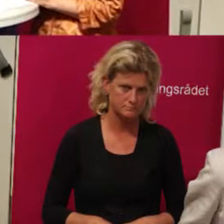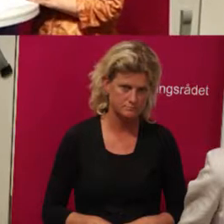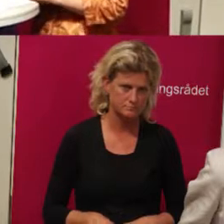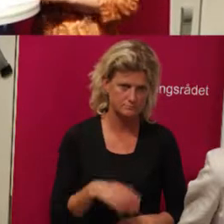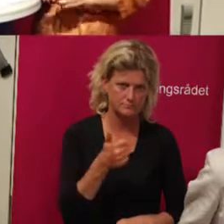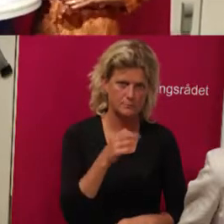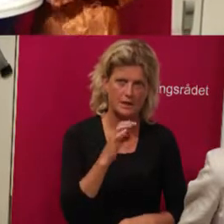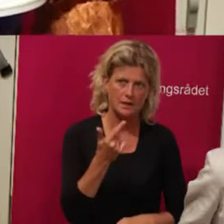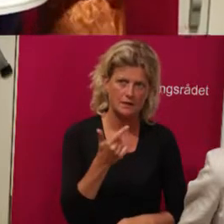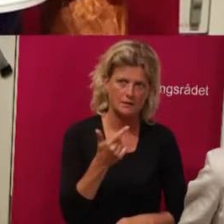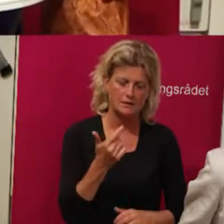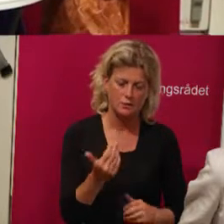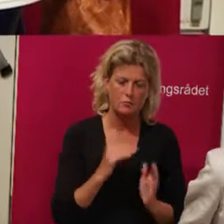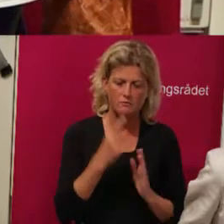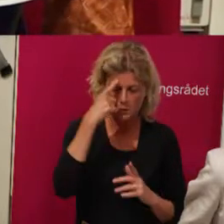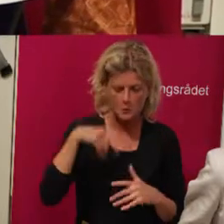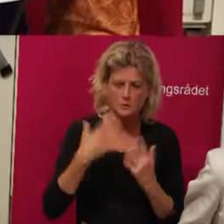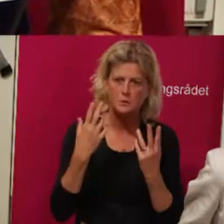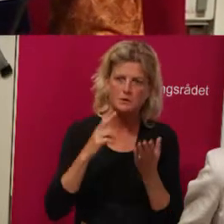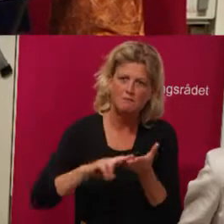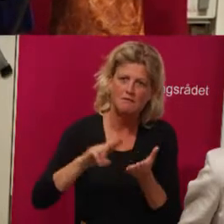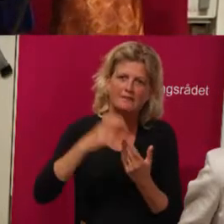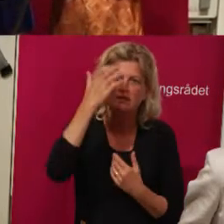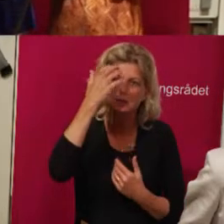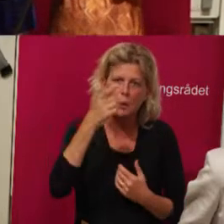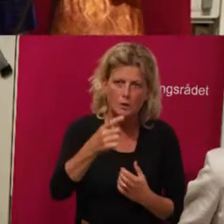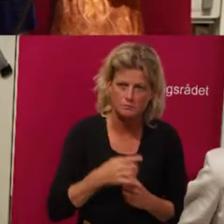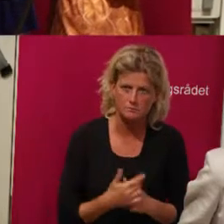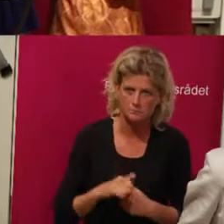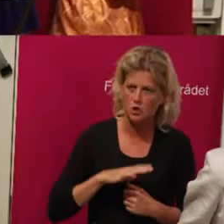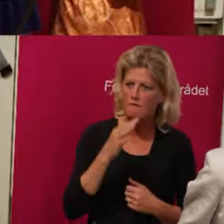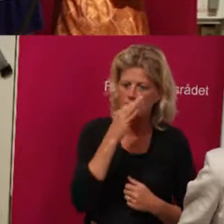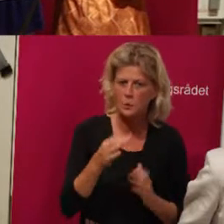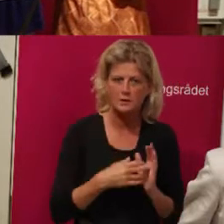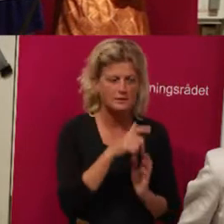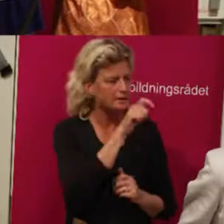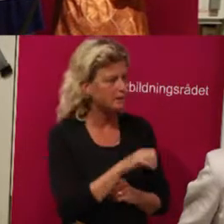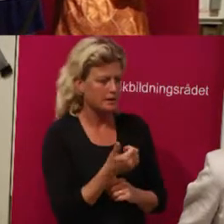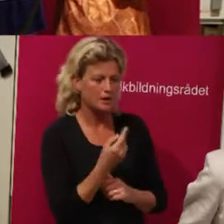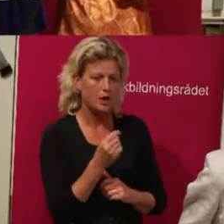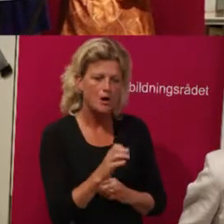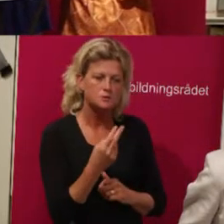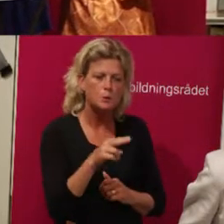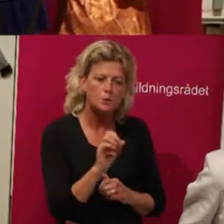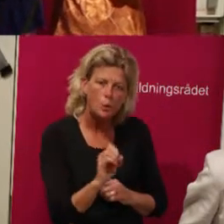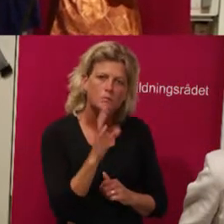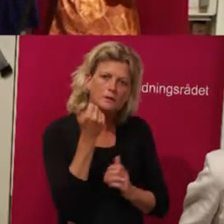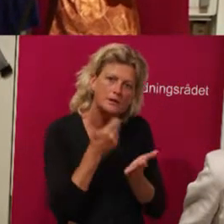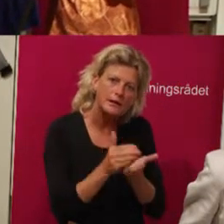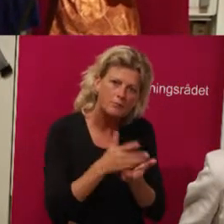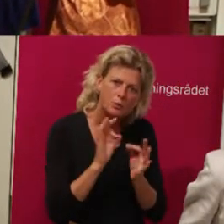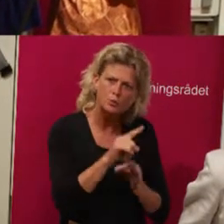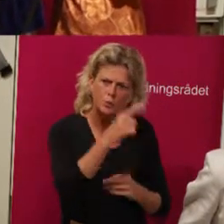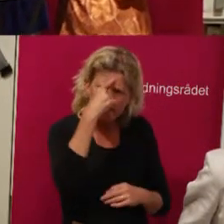Hej, Berit Svedberg heter jag, kommer från Kulturförvaltningen i Stockholm. Jag har en fråga till dig, Claes Uno. Om du kan säga lite mer om hur